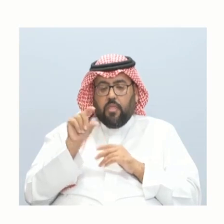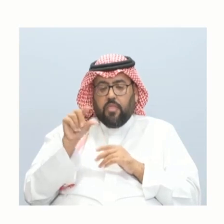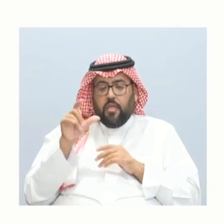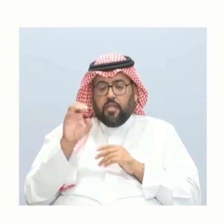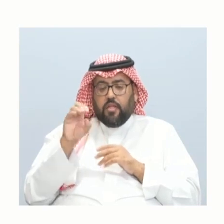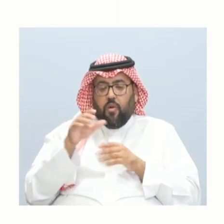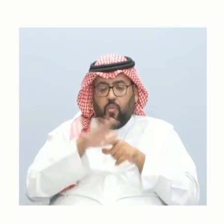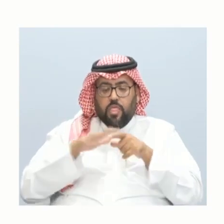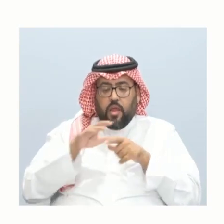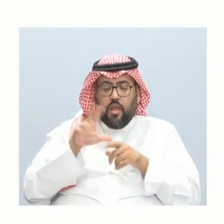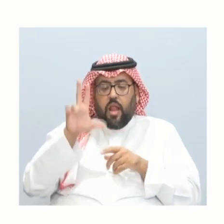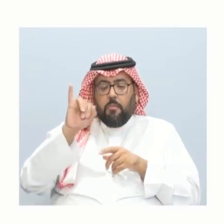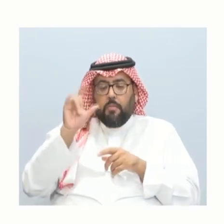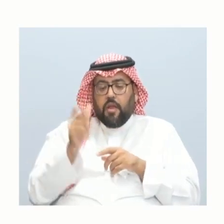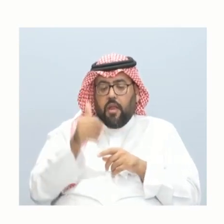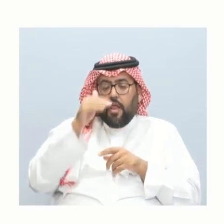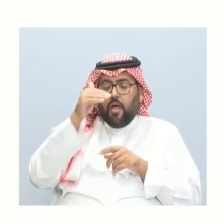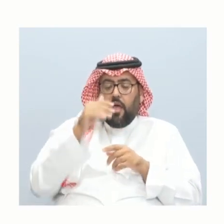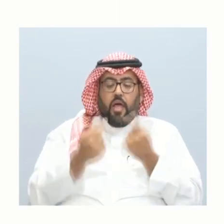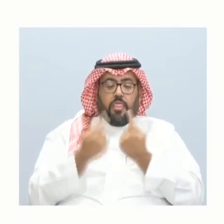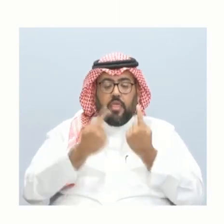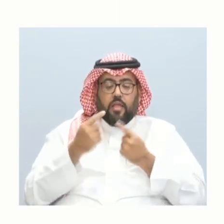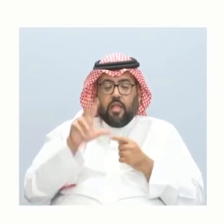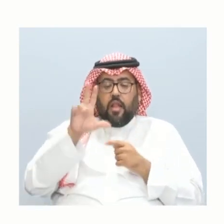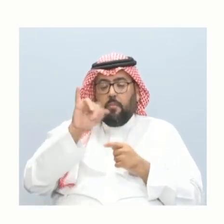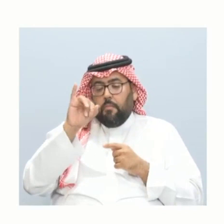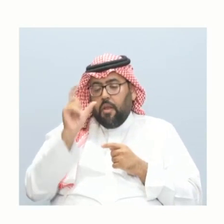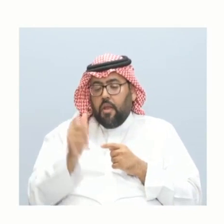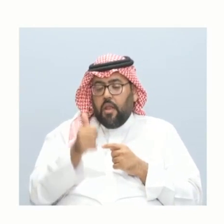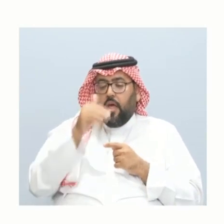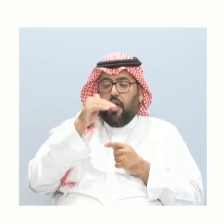احسنتم بارك الله فيكم جميعا حديقه المناخ